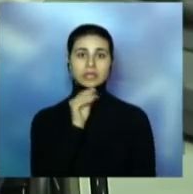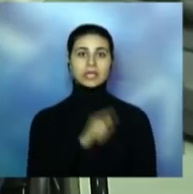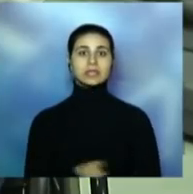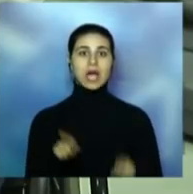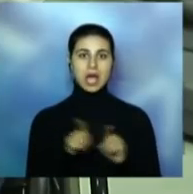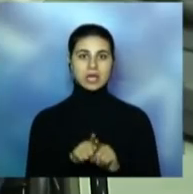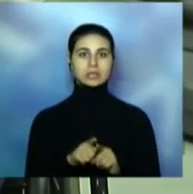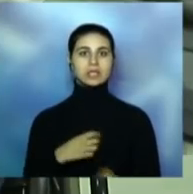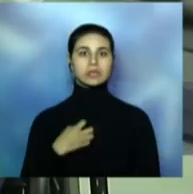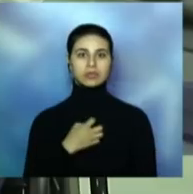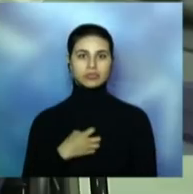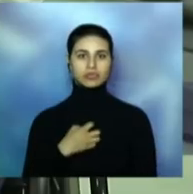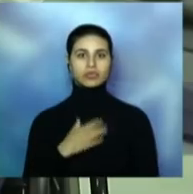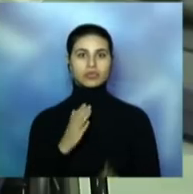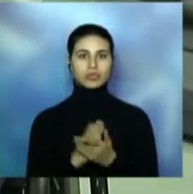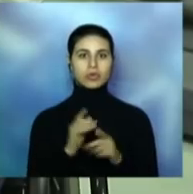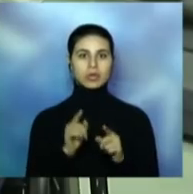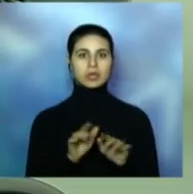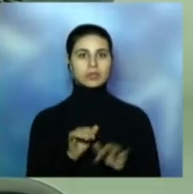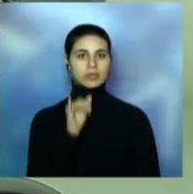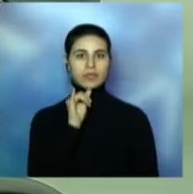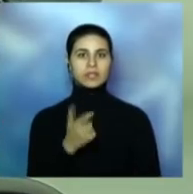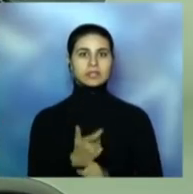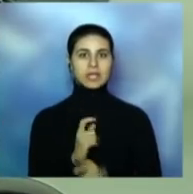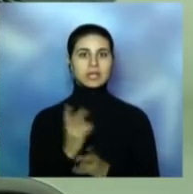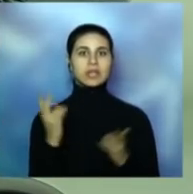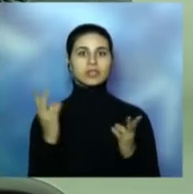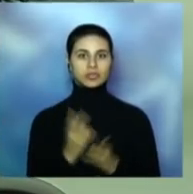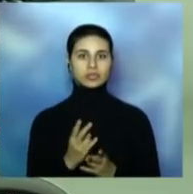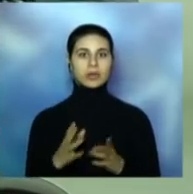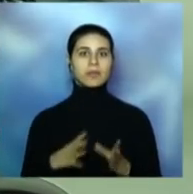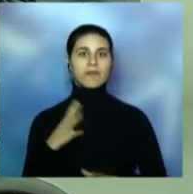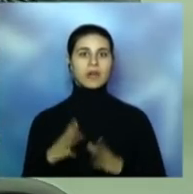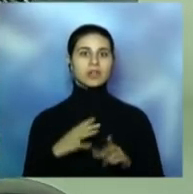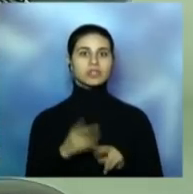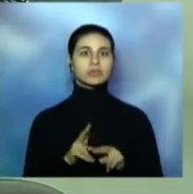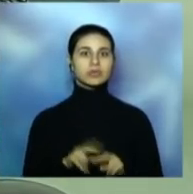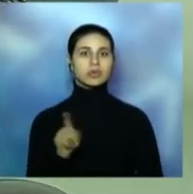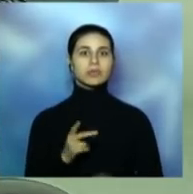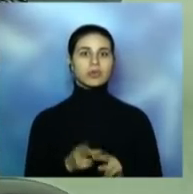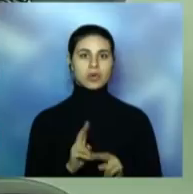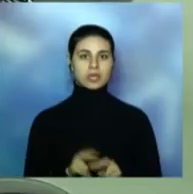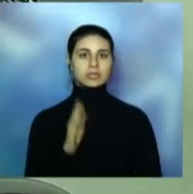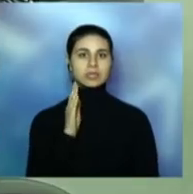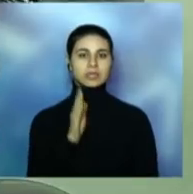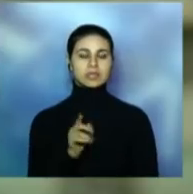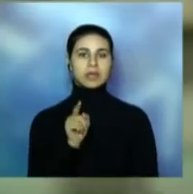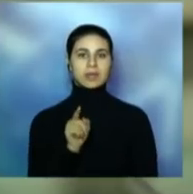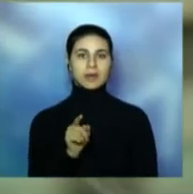ასეთი მდგომარეობა მოძრაოთ ხარ, ძალიან გჭირდება ვარჯიში მოძრაობა, იმიტომ რომ ის გიქმის